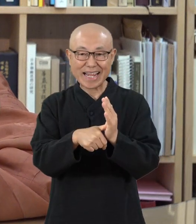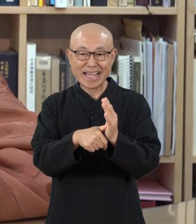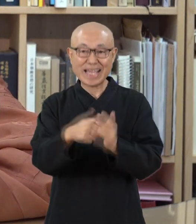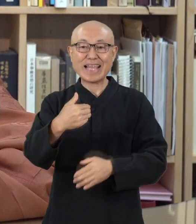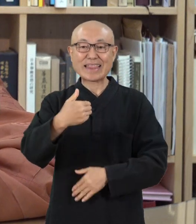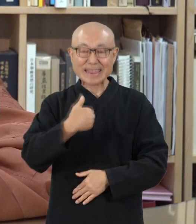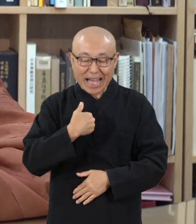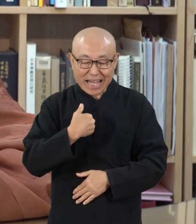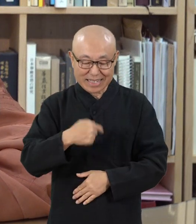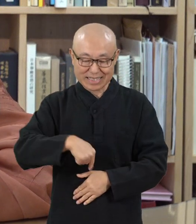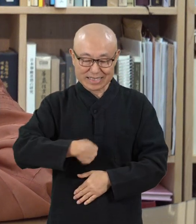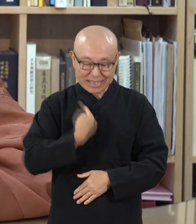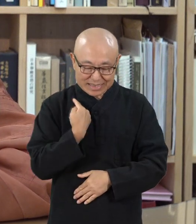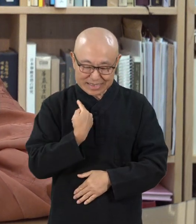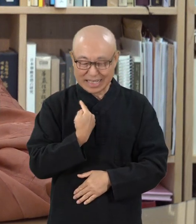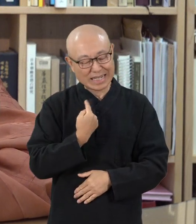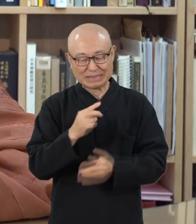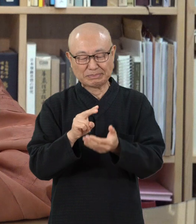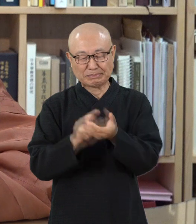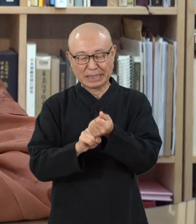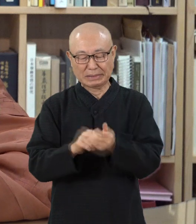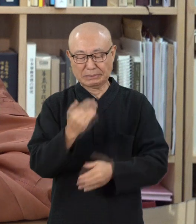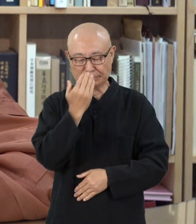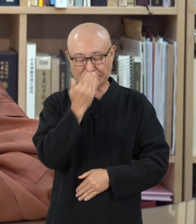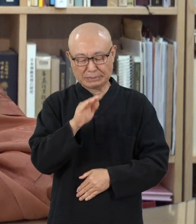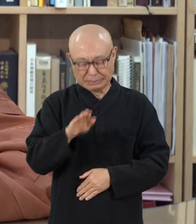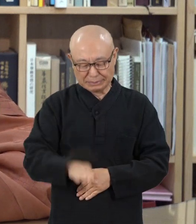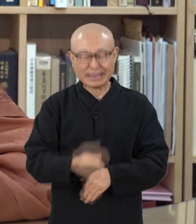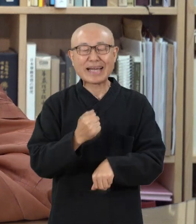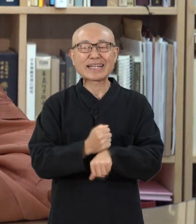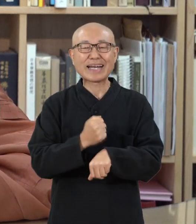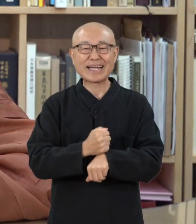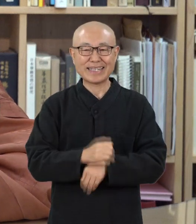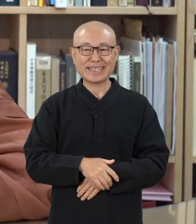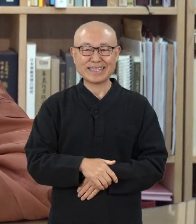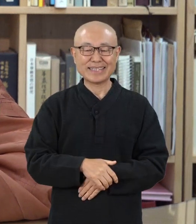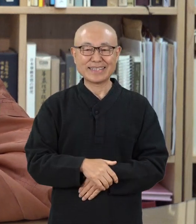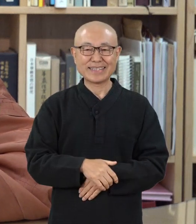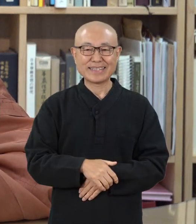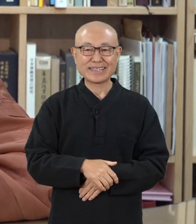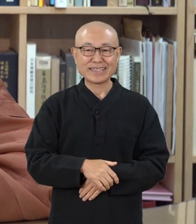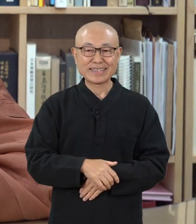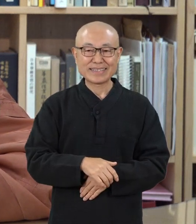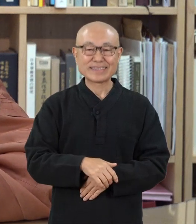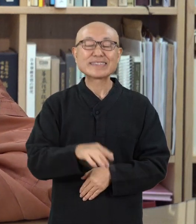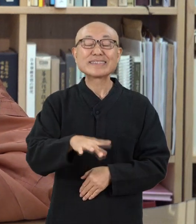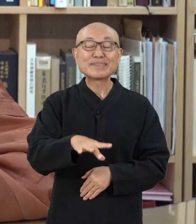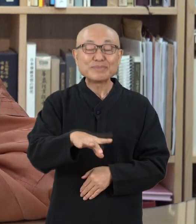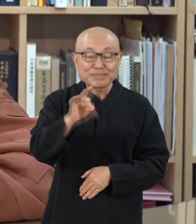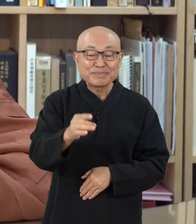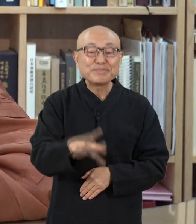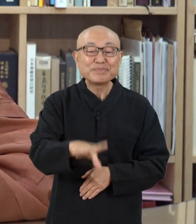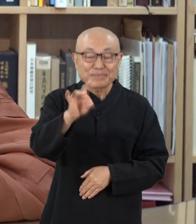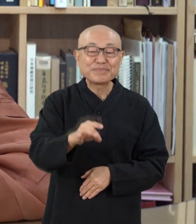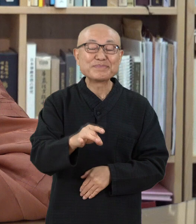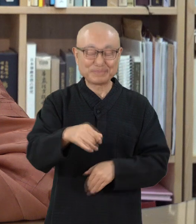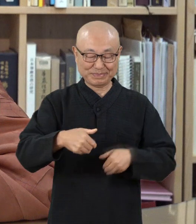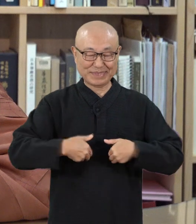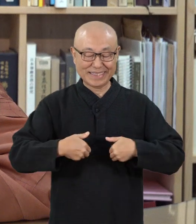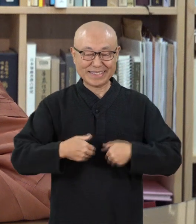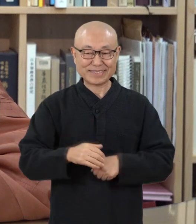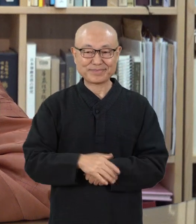나 자신을 부정하고 낮추어라. 그러니까 자비 실천은 거기서부터 시작된다고 보는